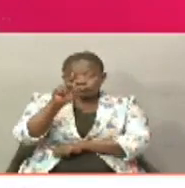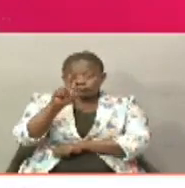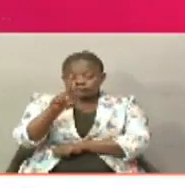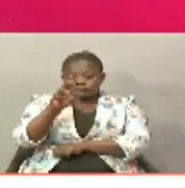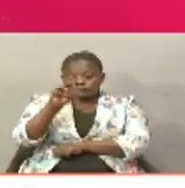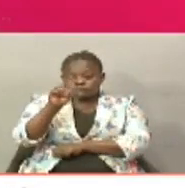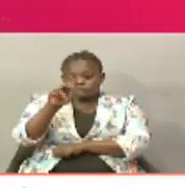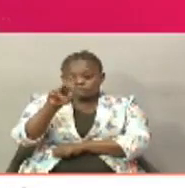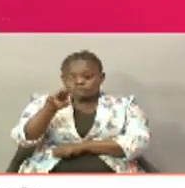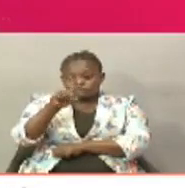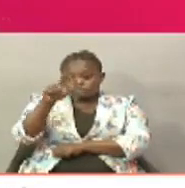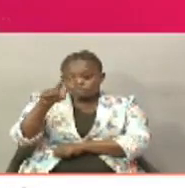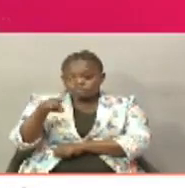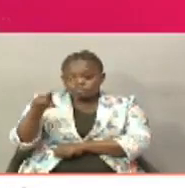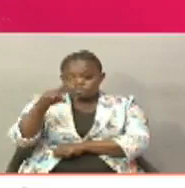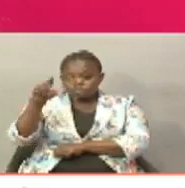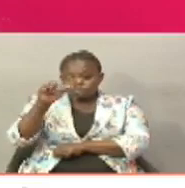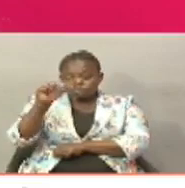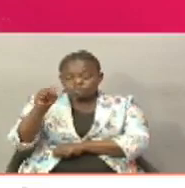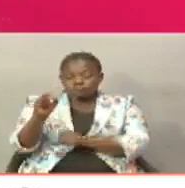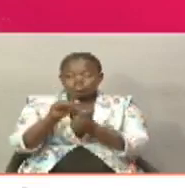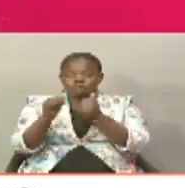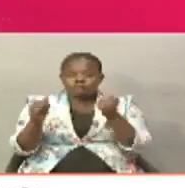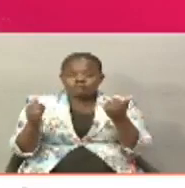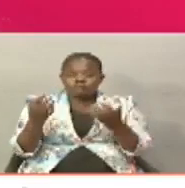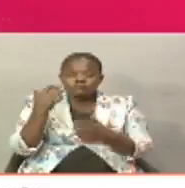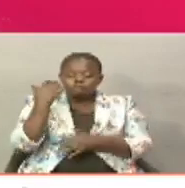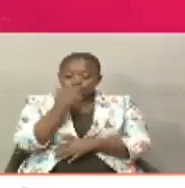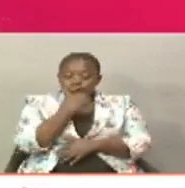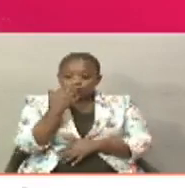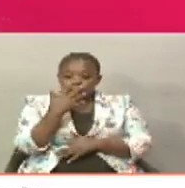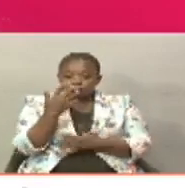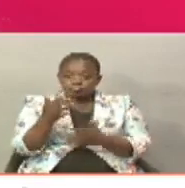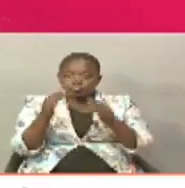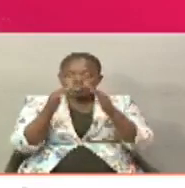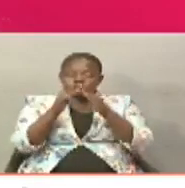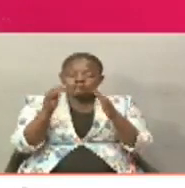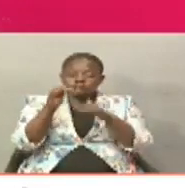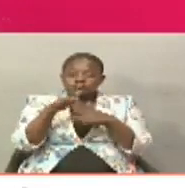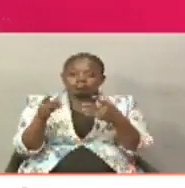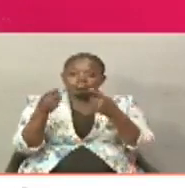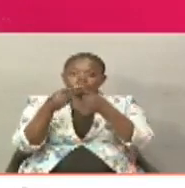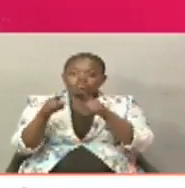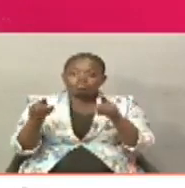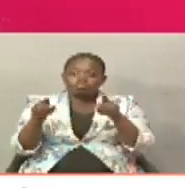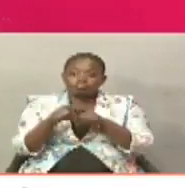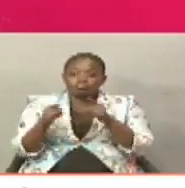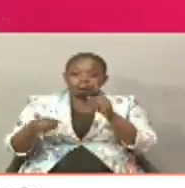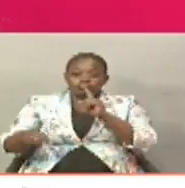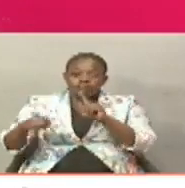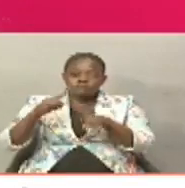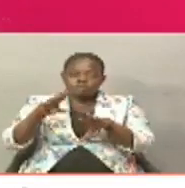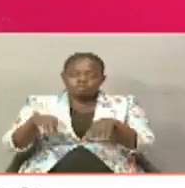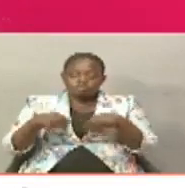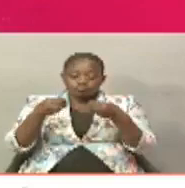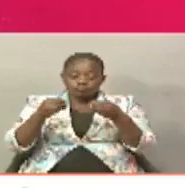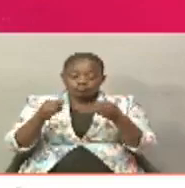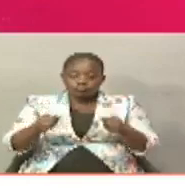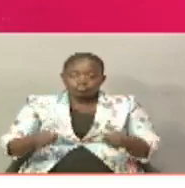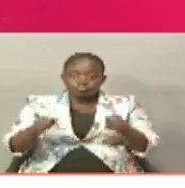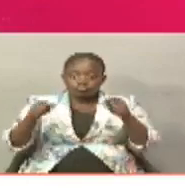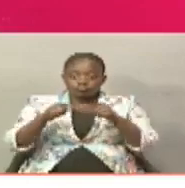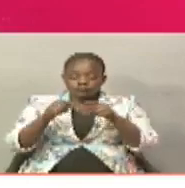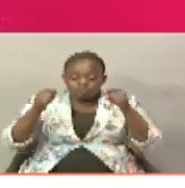ndana mpakaze Mizannyo. Bavuganyizza mu nyumba zaabwe ezenja uleiranga Abawanguzi Baweereddwa ekikopo